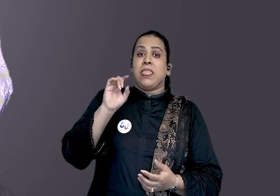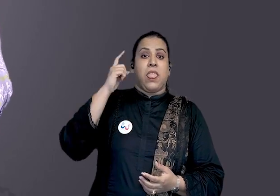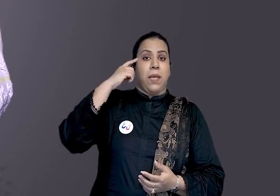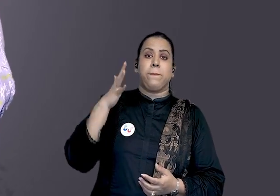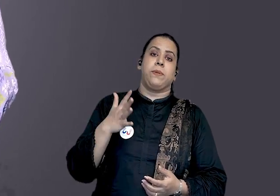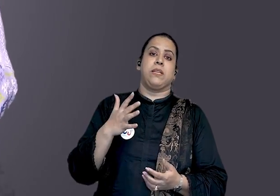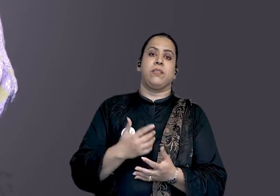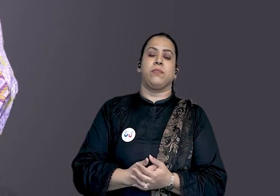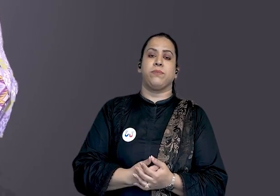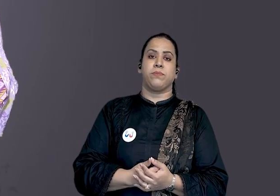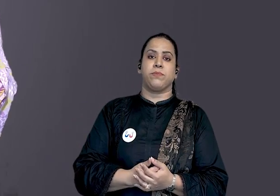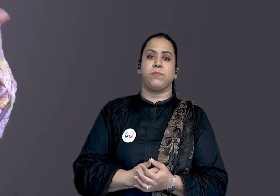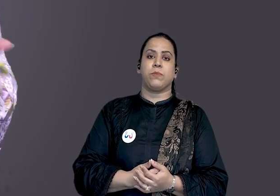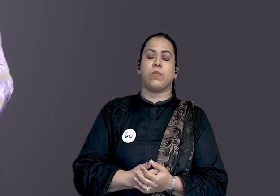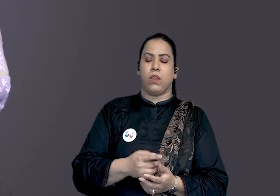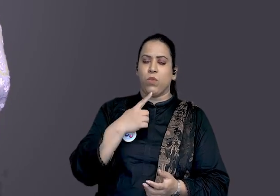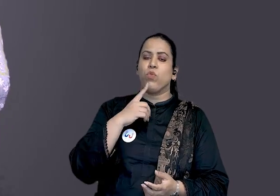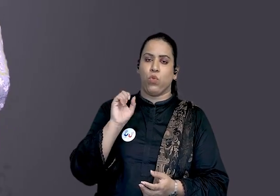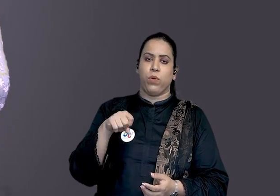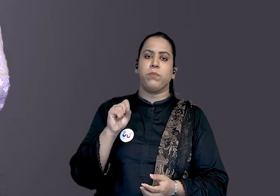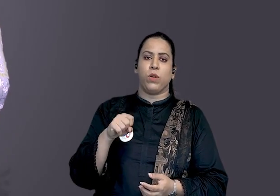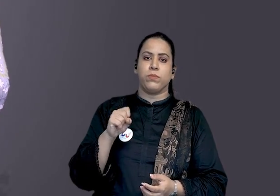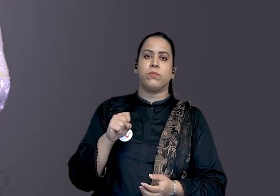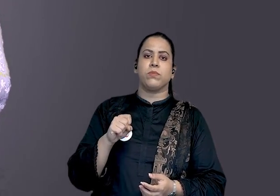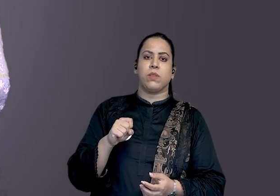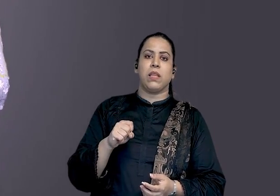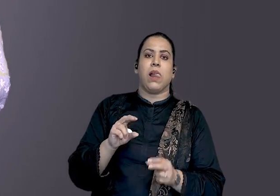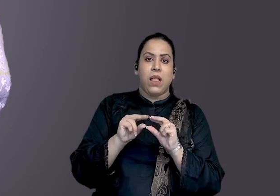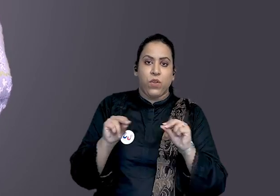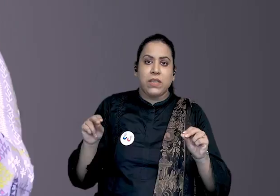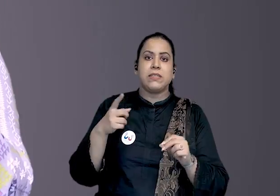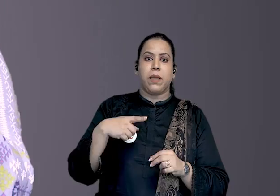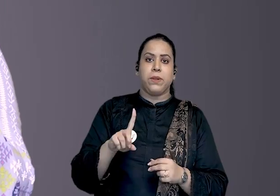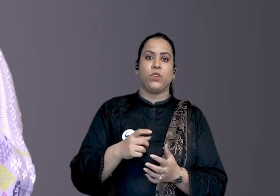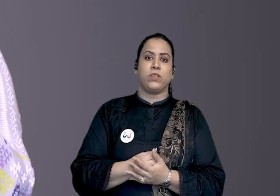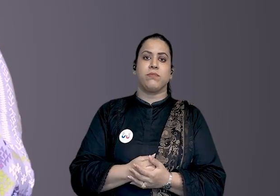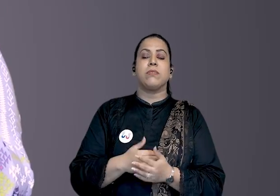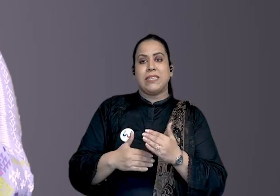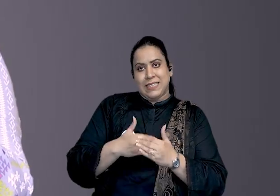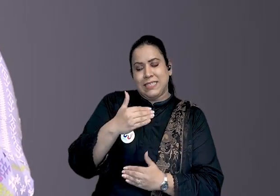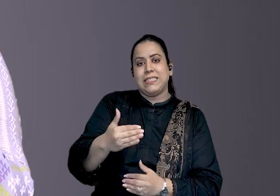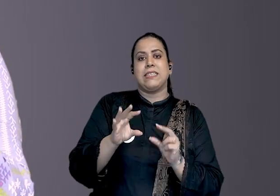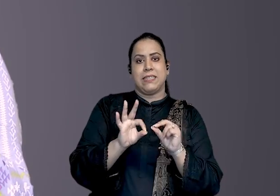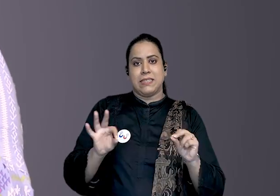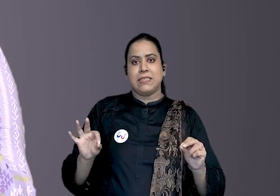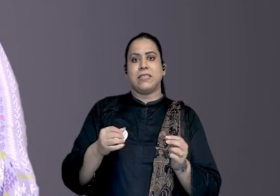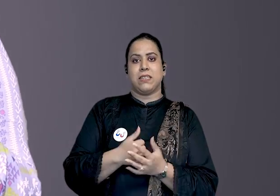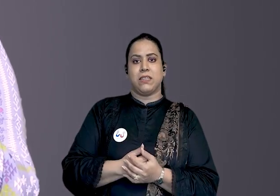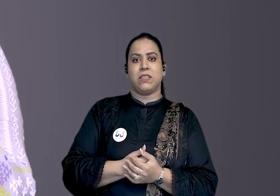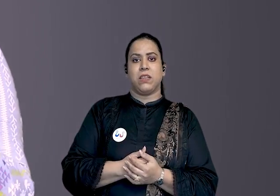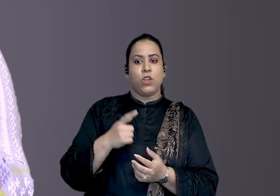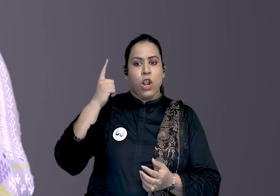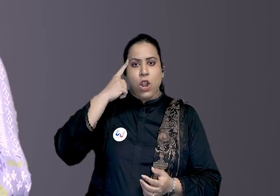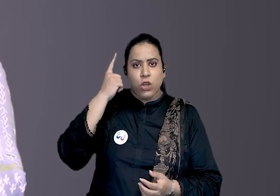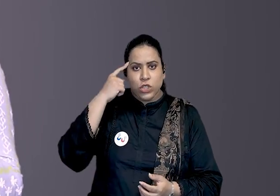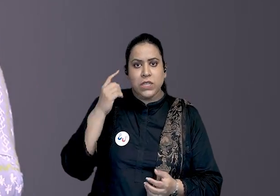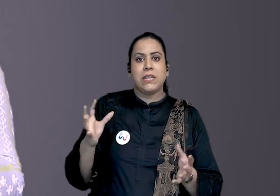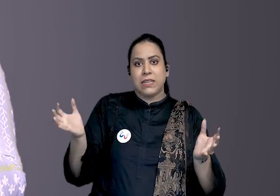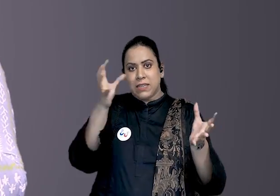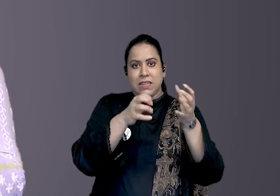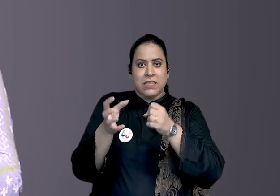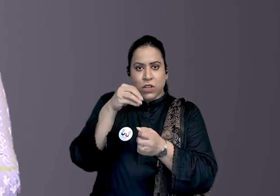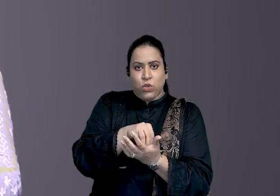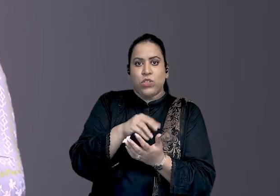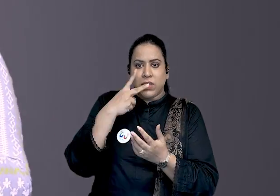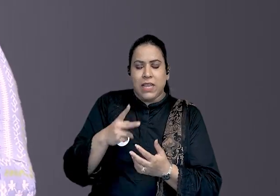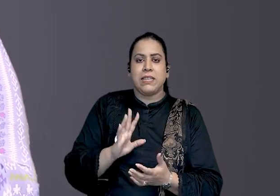पहुंच पाएंगे। मुमकिन है कि जब इसकी फ़ेज़ 2 कंप्लीट हो जाए तो फिर हम तो लॉजिकल हमें कंक्लूजन दिखाई दे, लेकिन मुझे यूँ महसूस